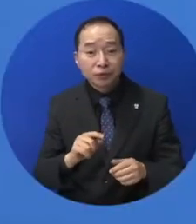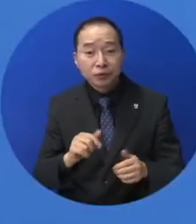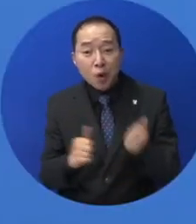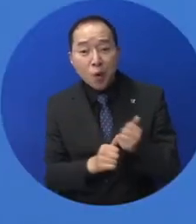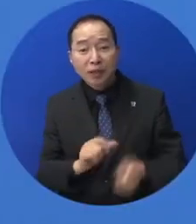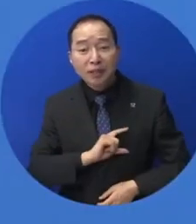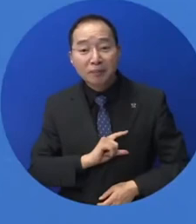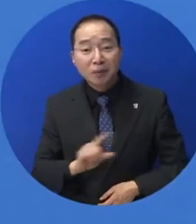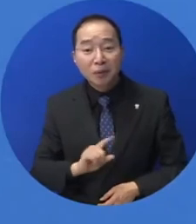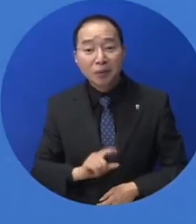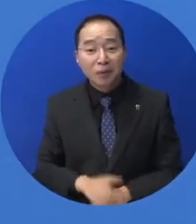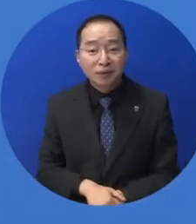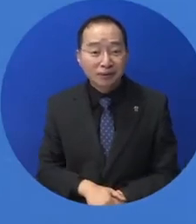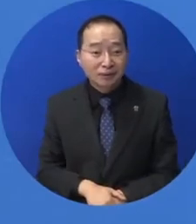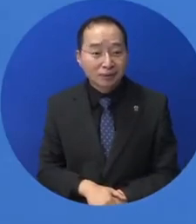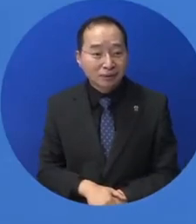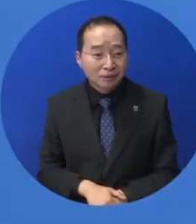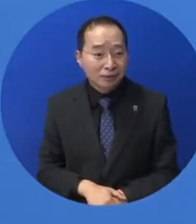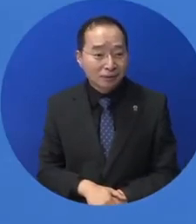설명을 해 주십시오.